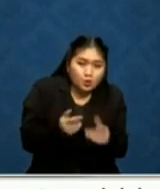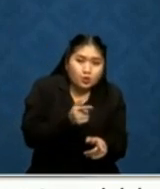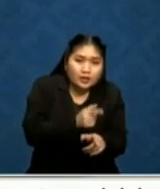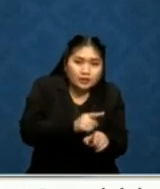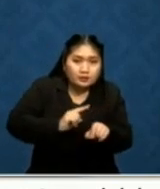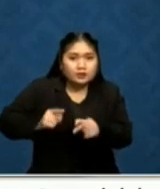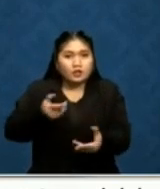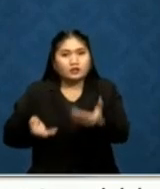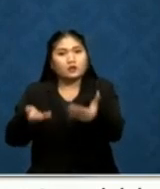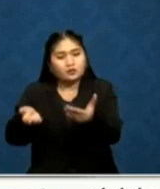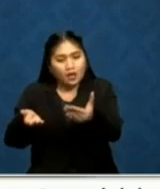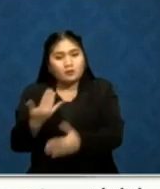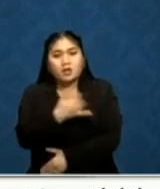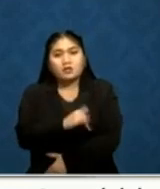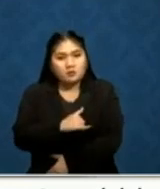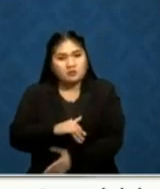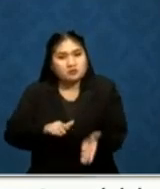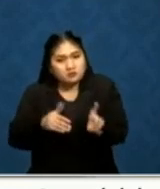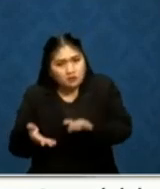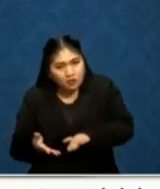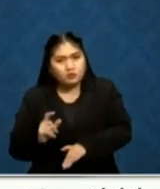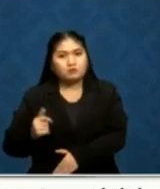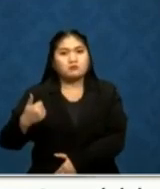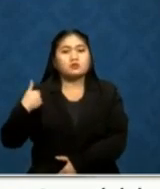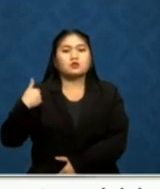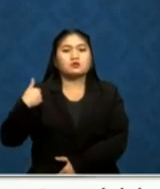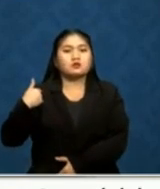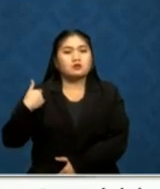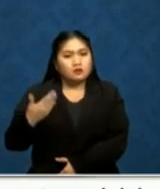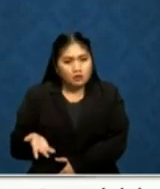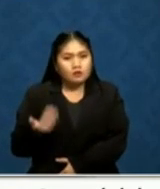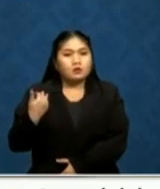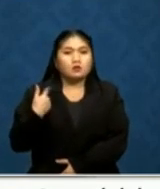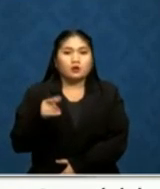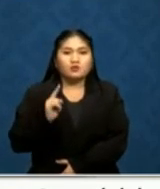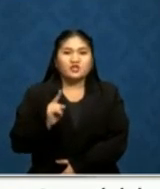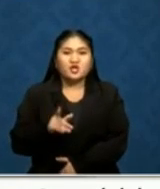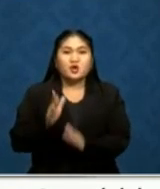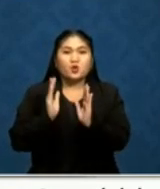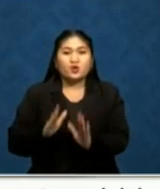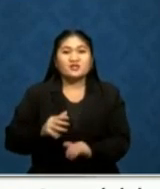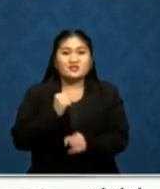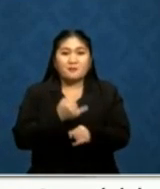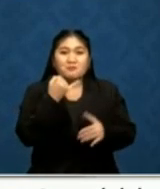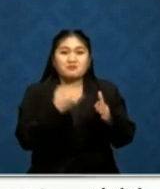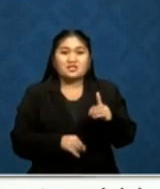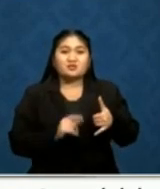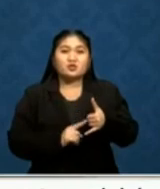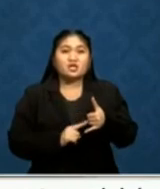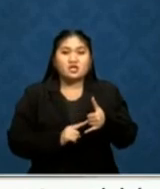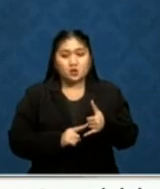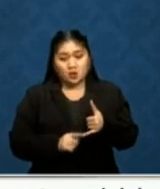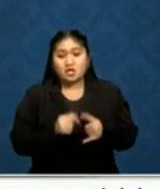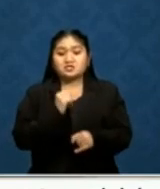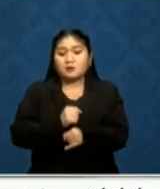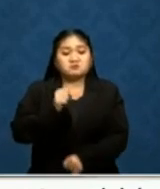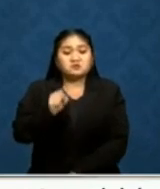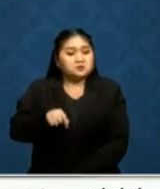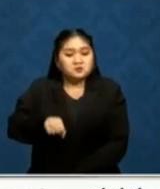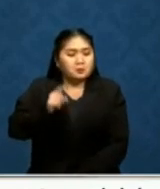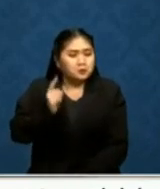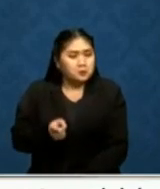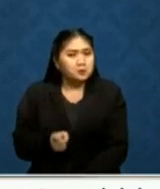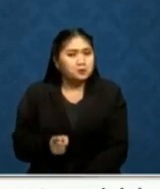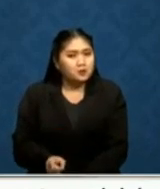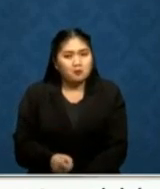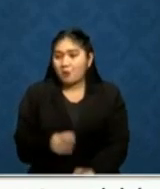งขั้นเสียชีวิตได้เลยค่ะที่หนักกว่านั้นคือผู้ที่กระทำความผิดก็กระทำความผิดซ้ำแล้วซ้ำอีก